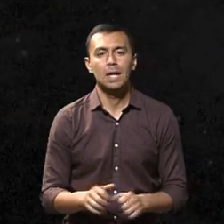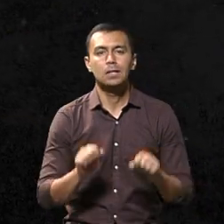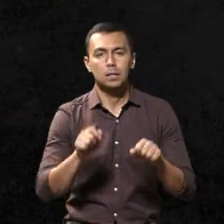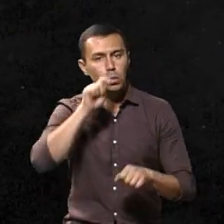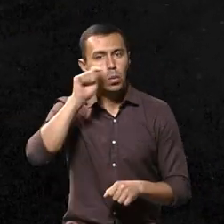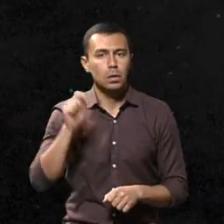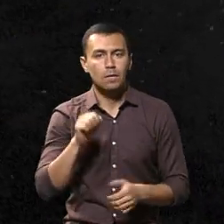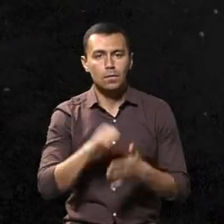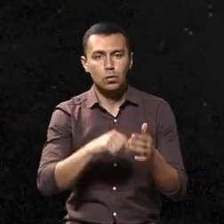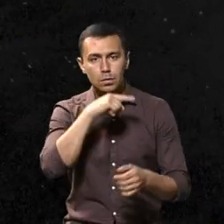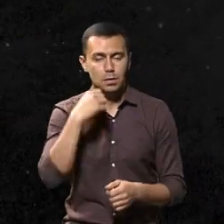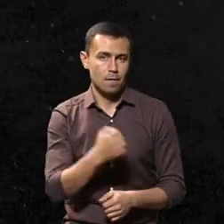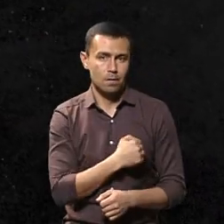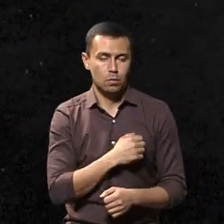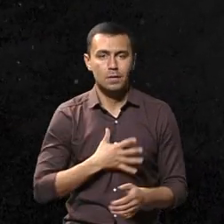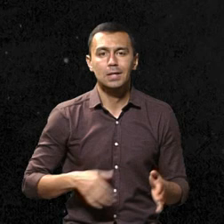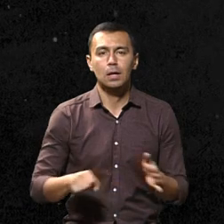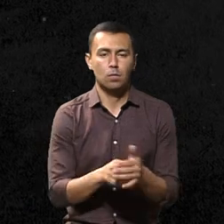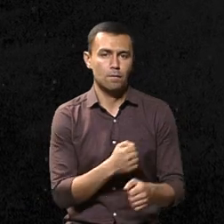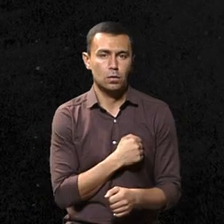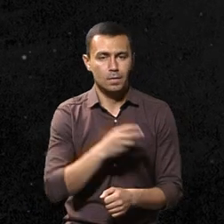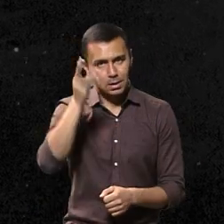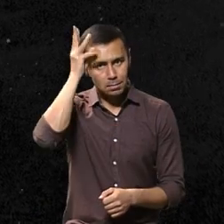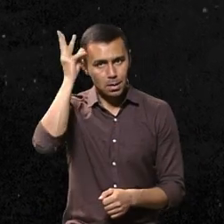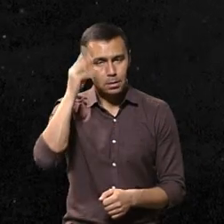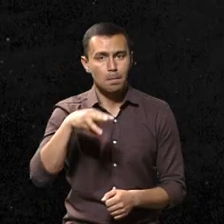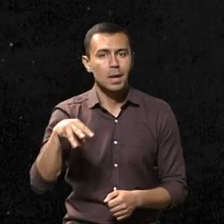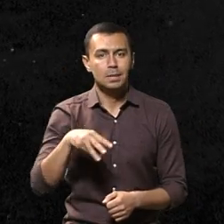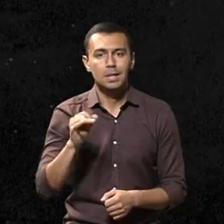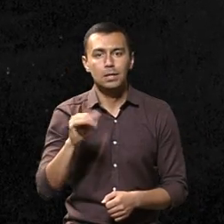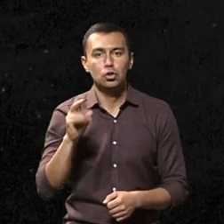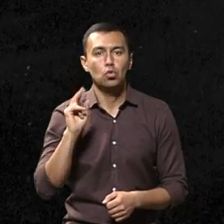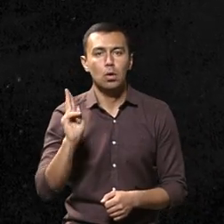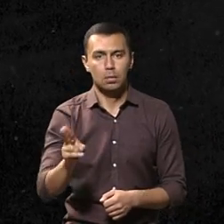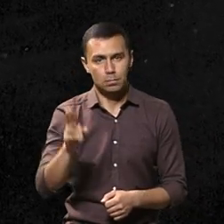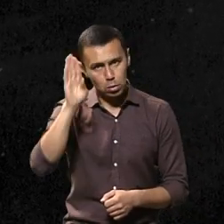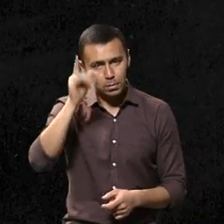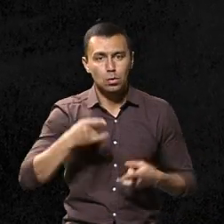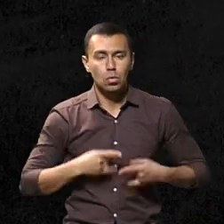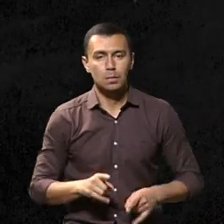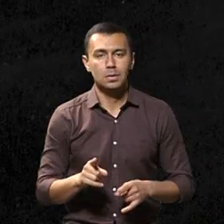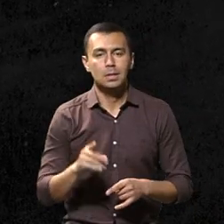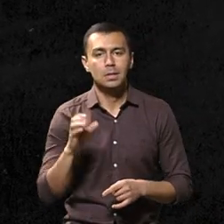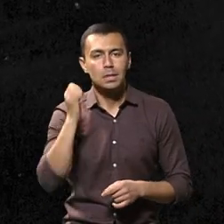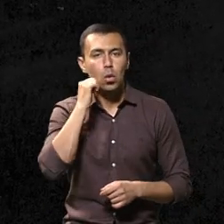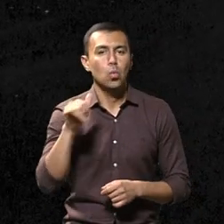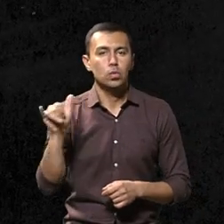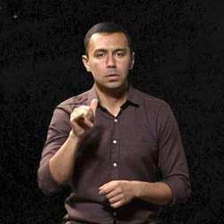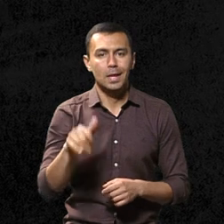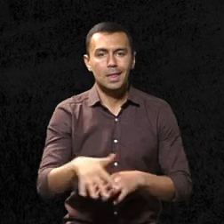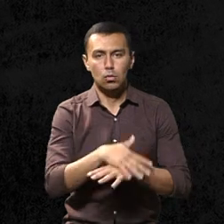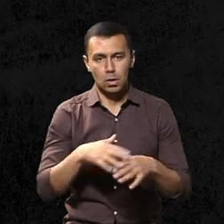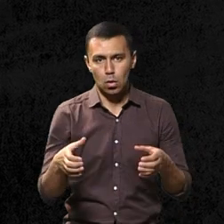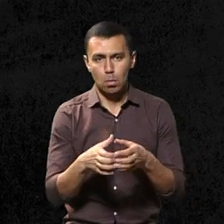Захищаючи Україну від російських військових, загинув військовий з Хмельниччини Максим Зеленчонок. Хлопець родом із Старушицької територіальної